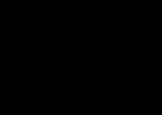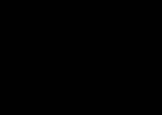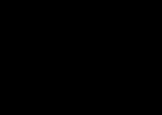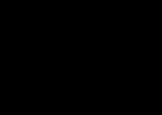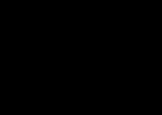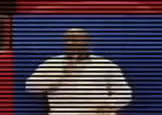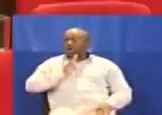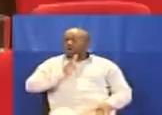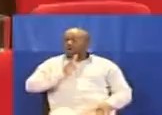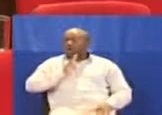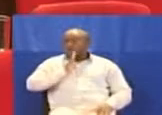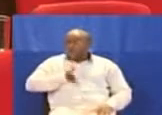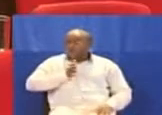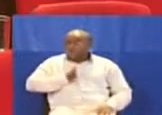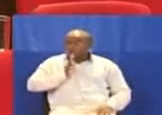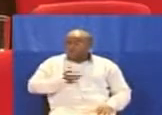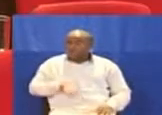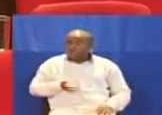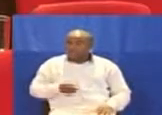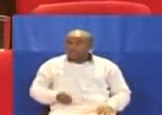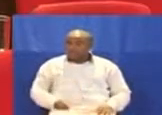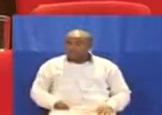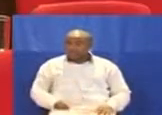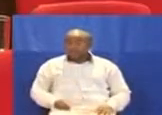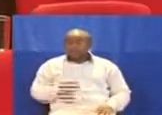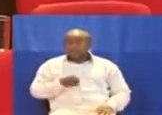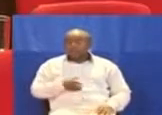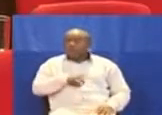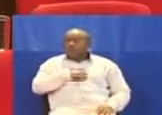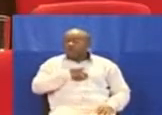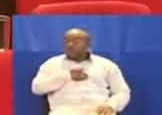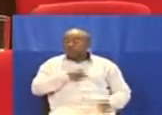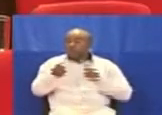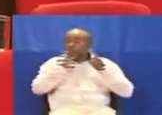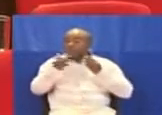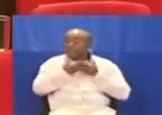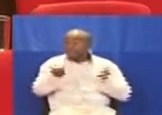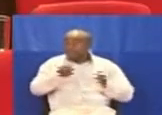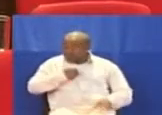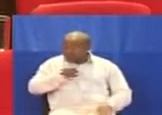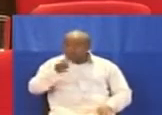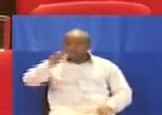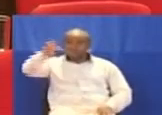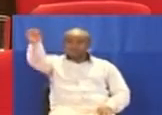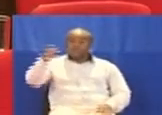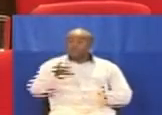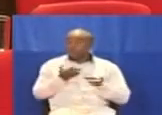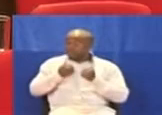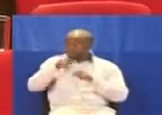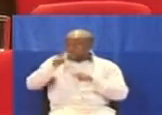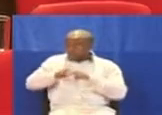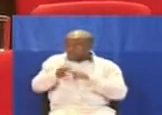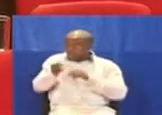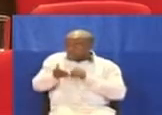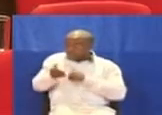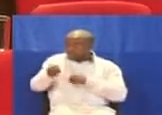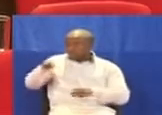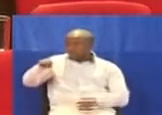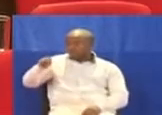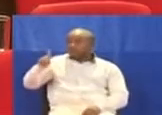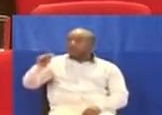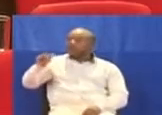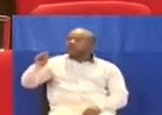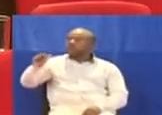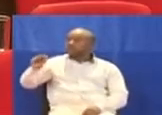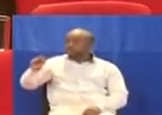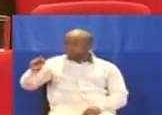zote, natapika saa zote. Nilikuwa mtu wa hofu, siwezi kuongea. Nilipata kitu ambacho siwezi kuexpress